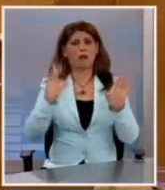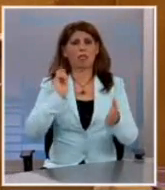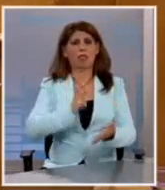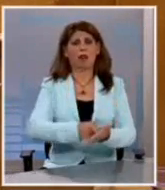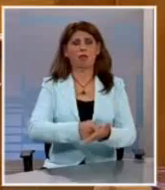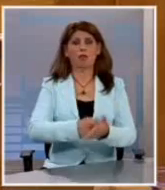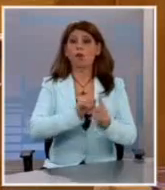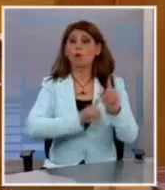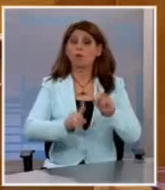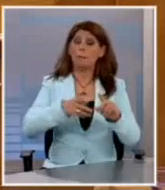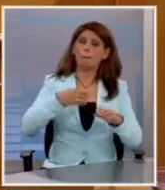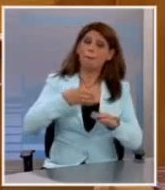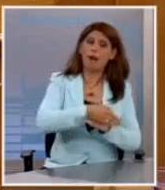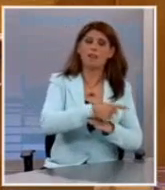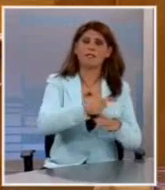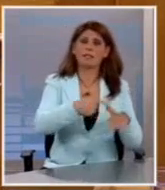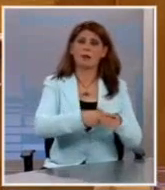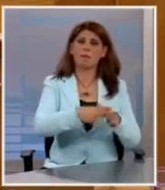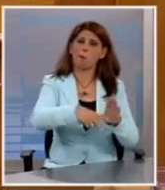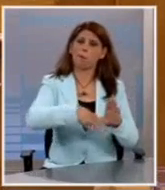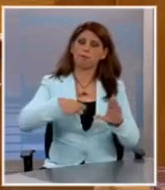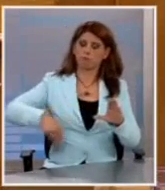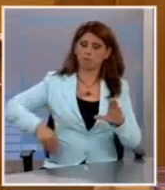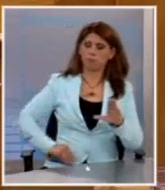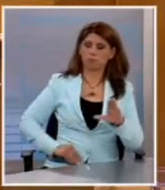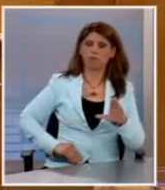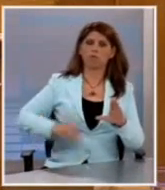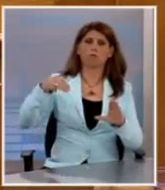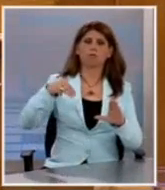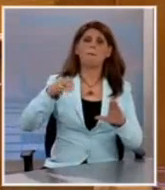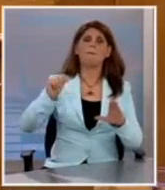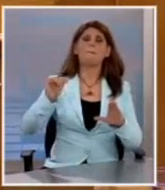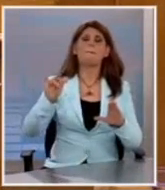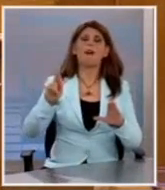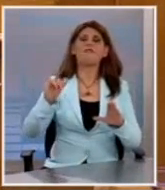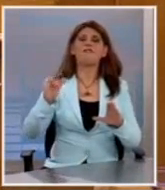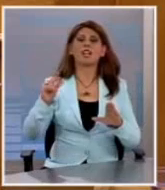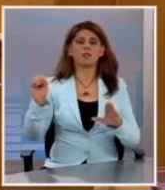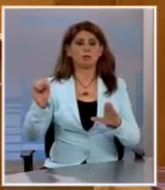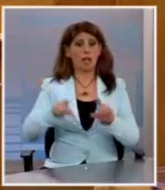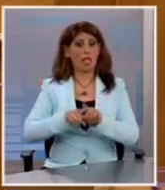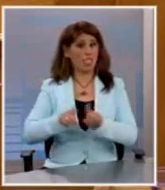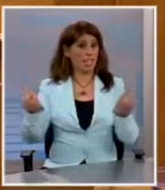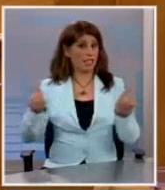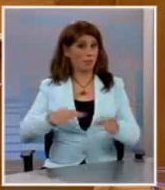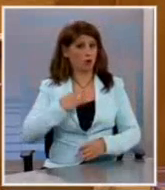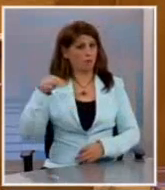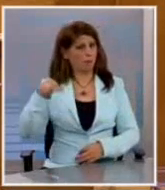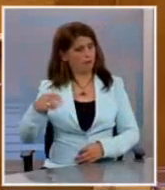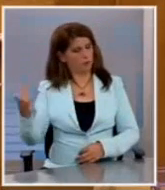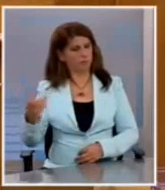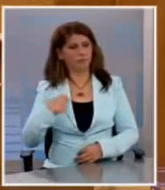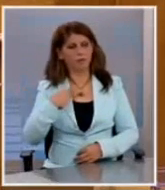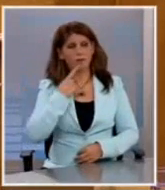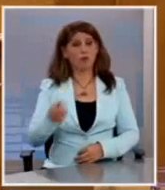παρενέβησαν στις τράπεζες για να τα αρπάξει ο κύριος Μαυρίκος? Και θα Μου πείτε δεν έχετε σχέση με τον κύριο Μαυρίκο. Θα σας πω λοιπόν για ένα που